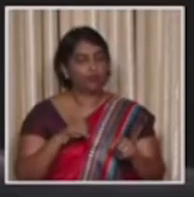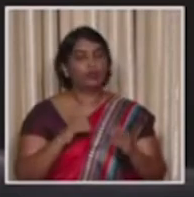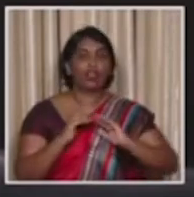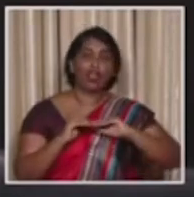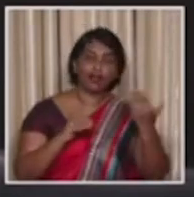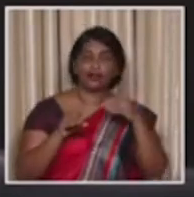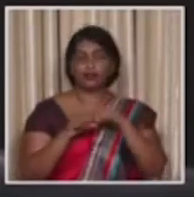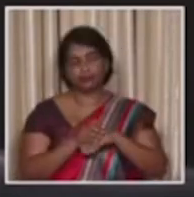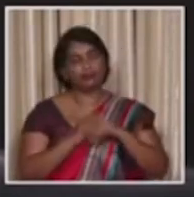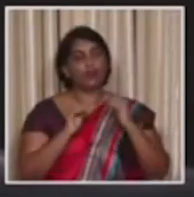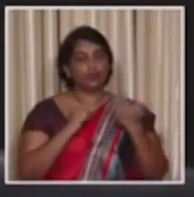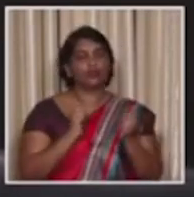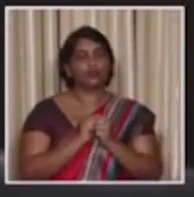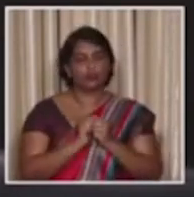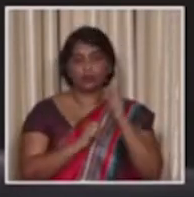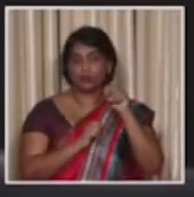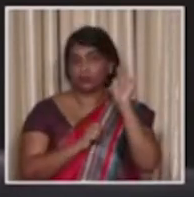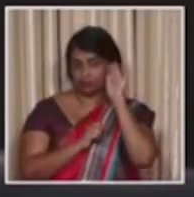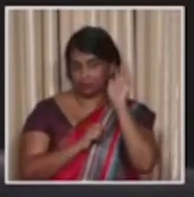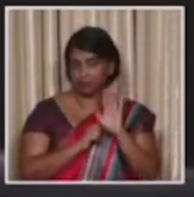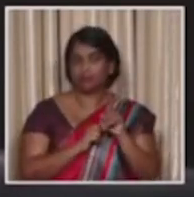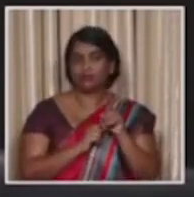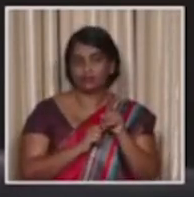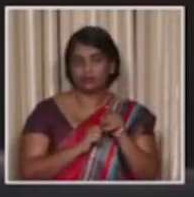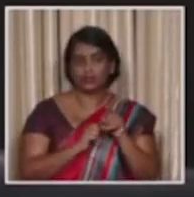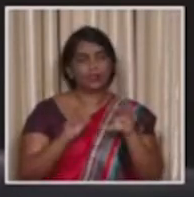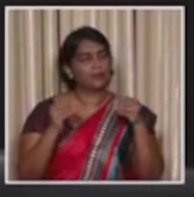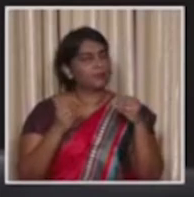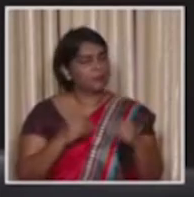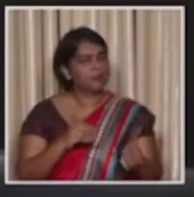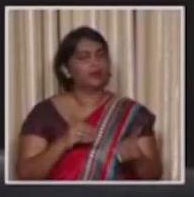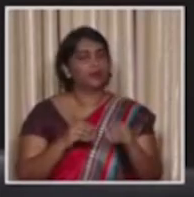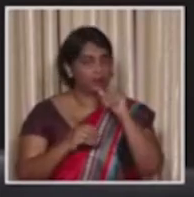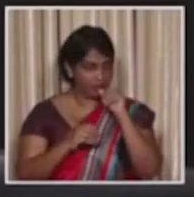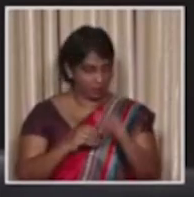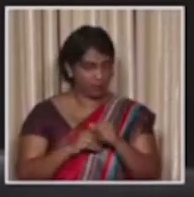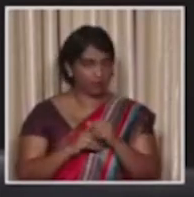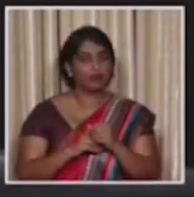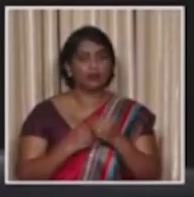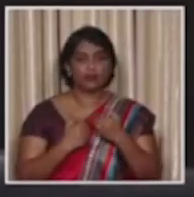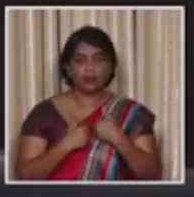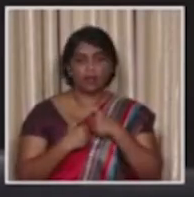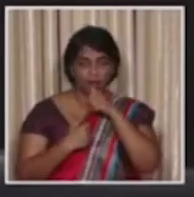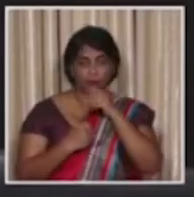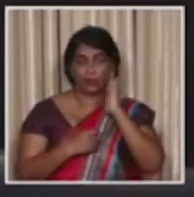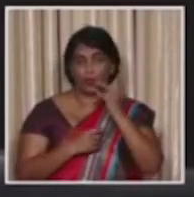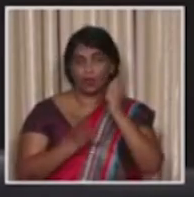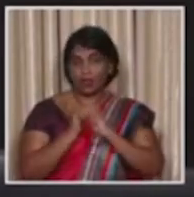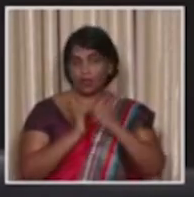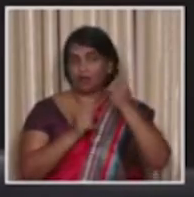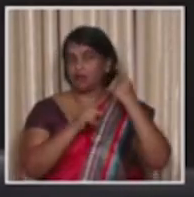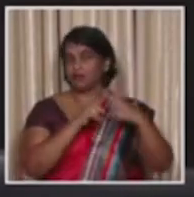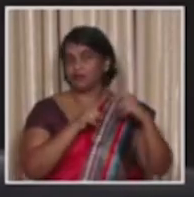පිටතත් කටයුතු කරනවා. ඔබතුමාලා දැනගත යුතු සරල පරම සත්‍යය, අපි ගත්ත විදේශ ණයවාරික